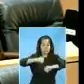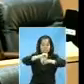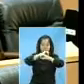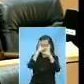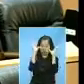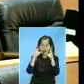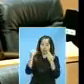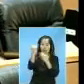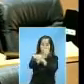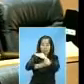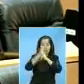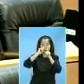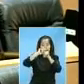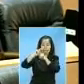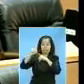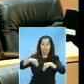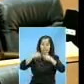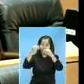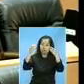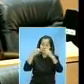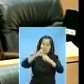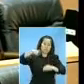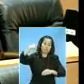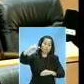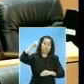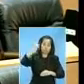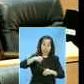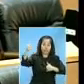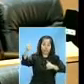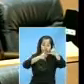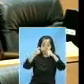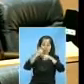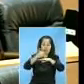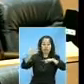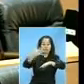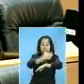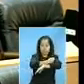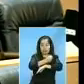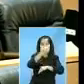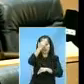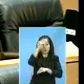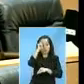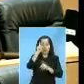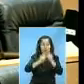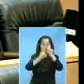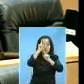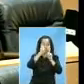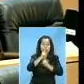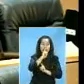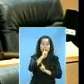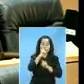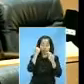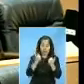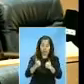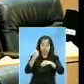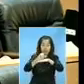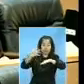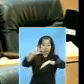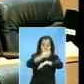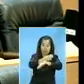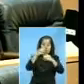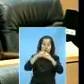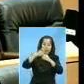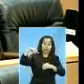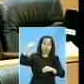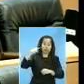ศสนับสนุนให้สุภาพสตรีเข้ามามีส่วนร่วมทางการเมืองเพราะสถิติเขาบอกว่านักการเมืองสุภาพสตรีเนี่ยมี